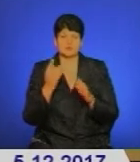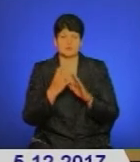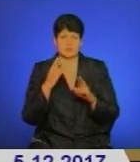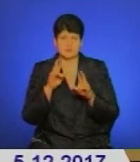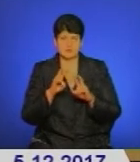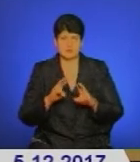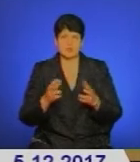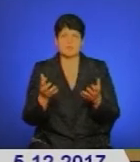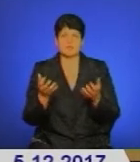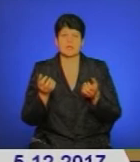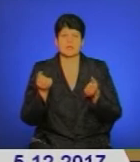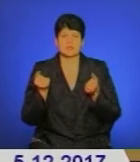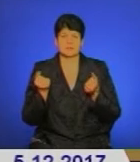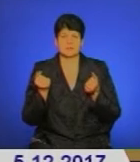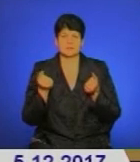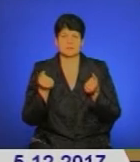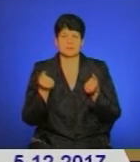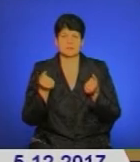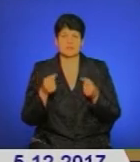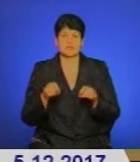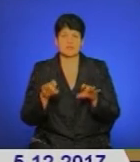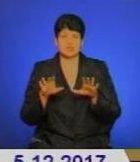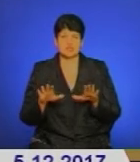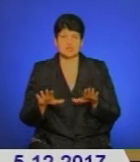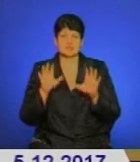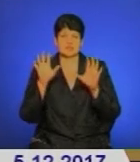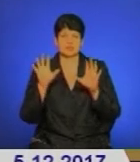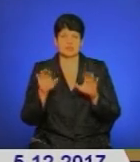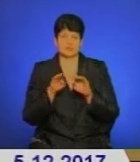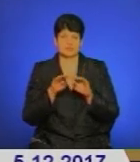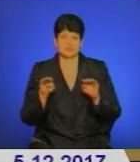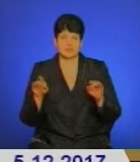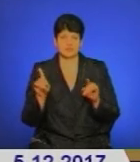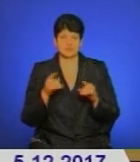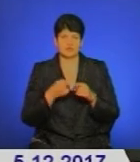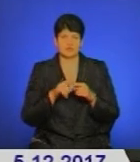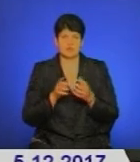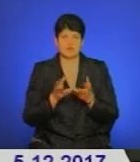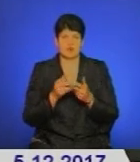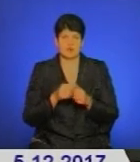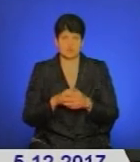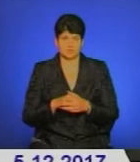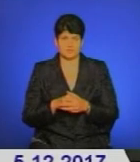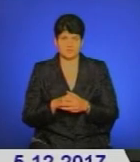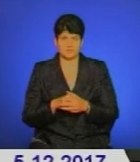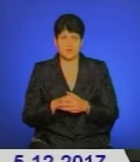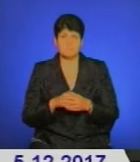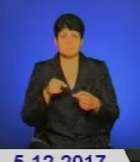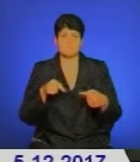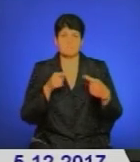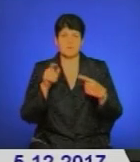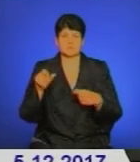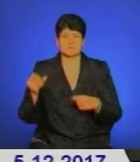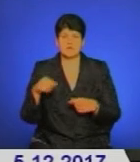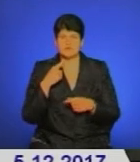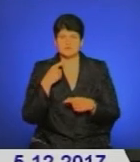і прийняті відповідно якісь рішення на законодавчому рівні щодо даного перерахунку. Протестувальники кажуть, якщо до